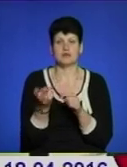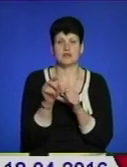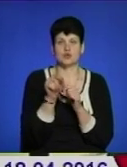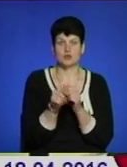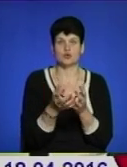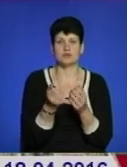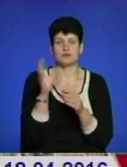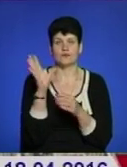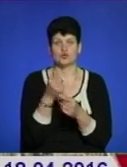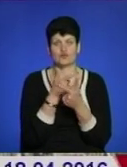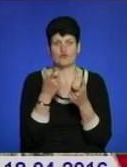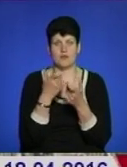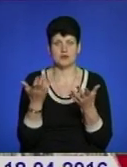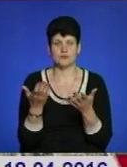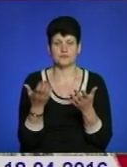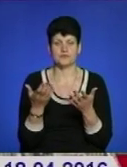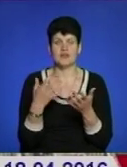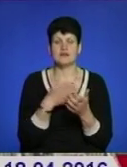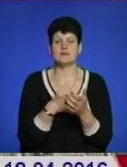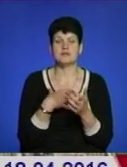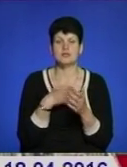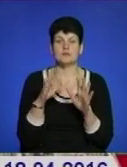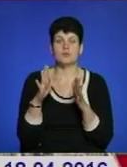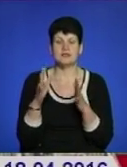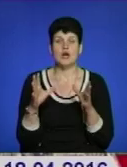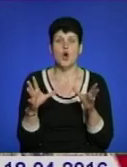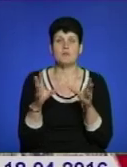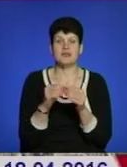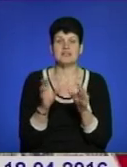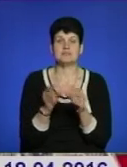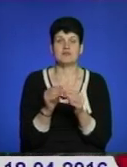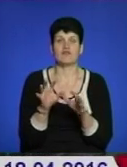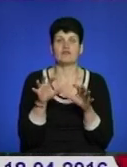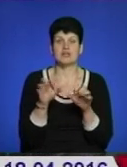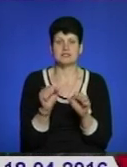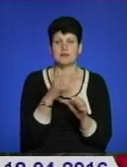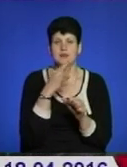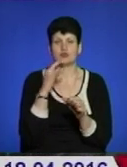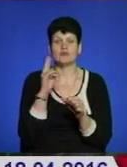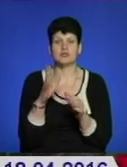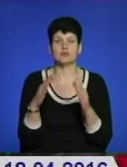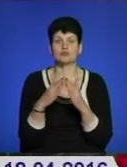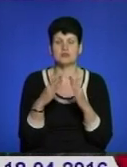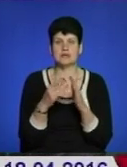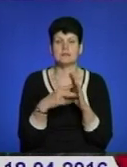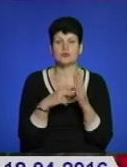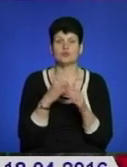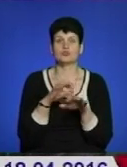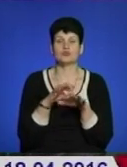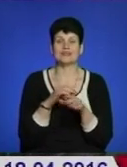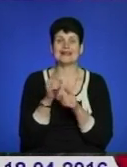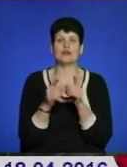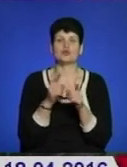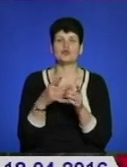всю необхідну інформацію. Основний акцент робитимуть на об'єднання співвласників багатоквартирних будинків, які планують здійснювати